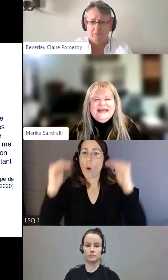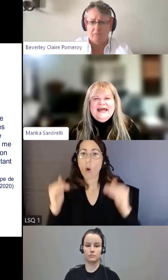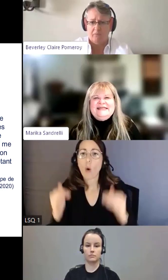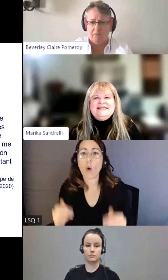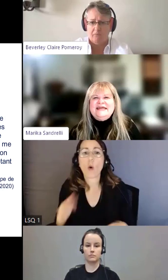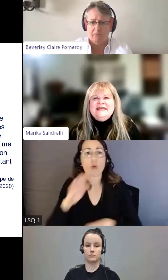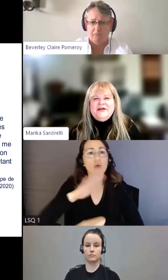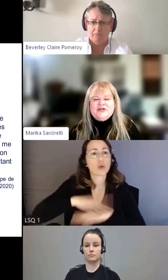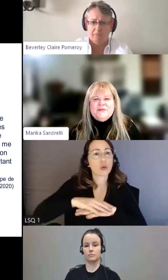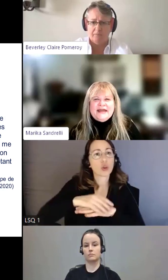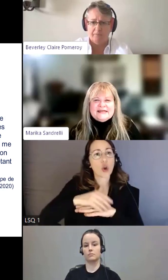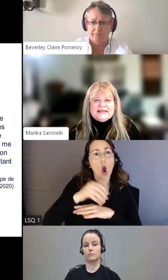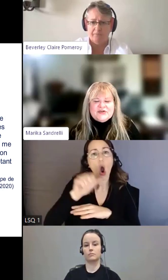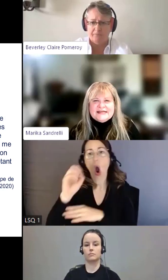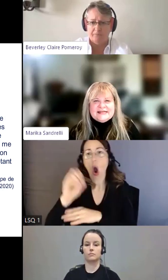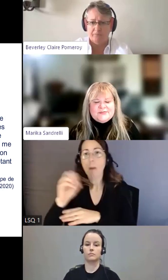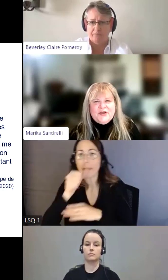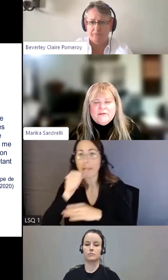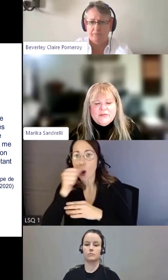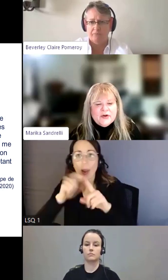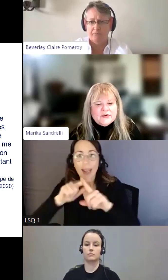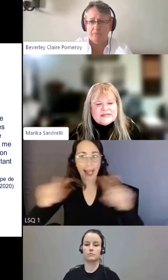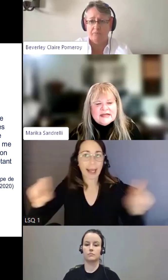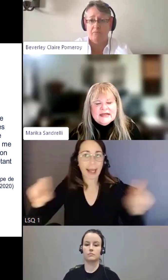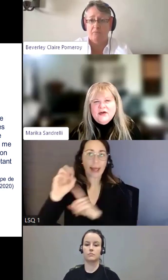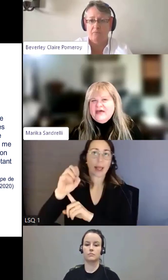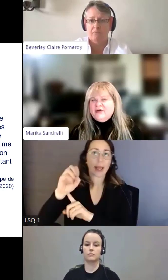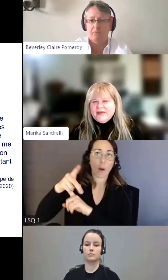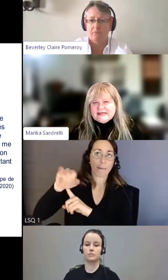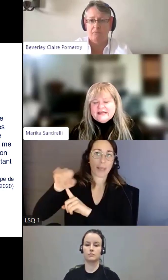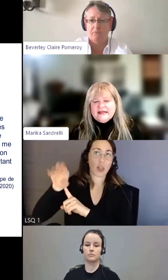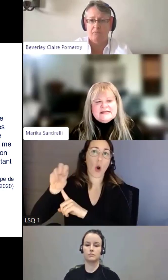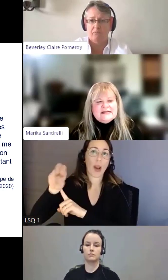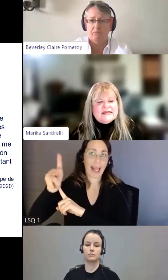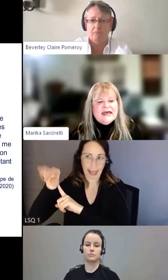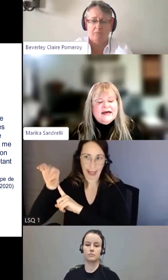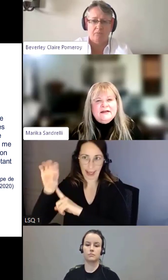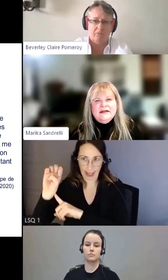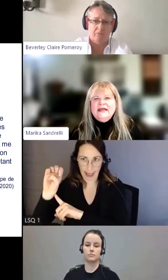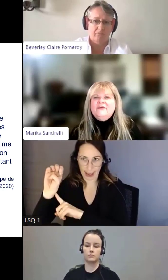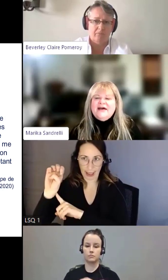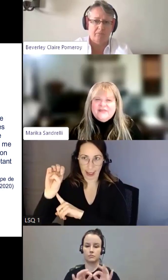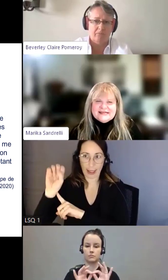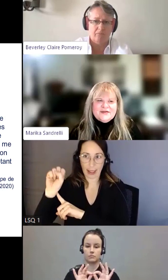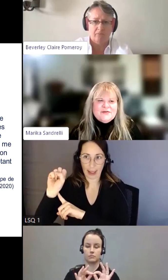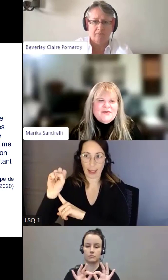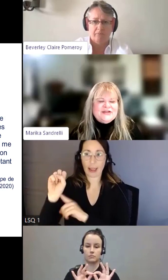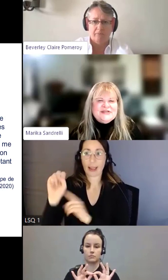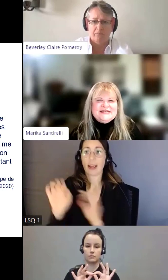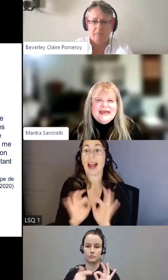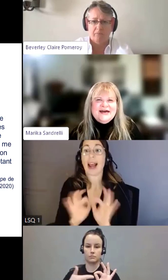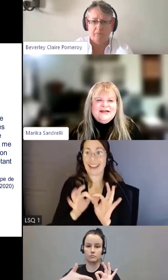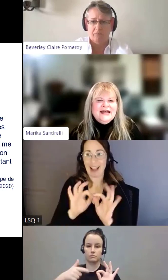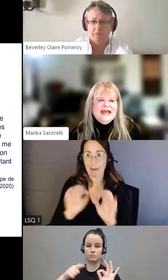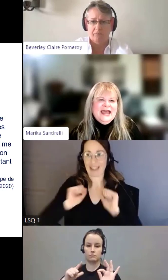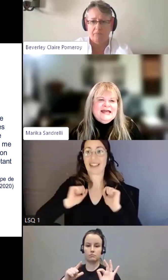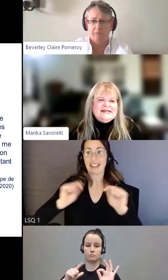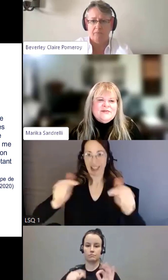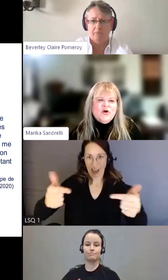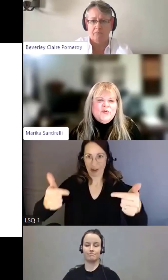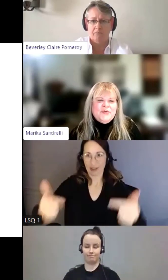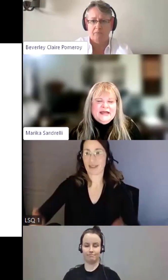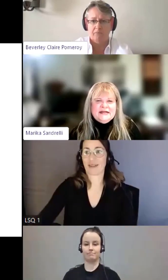Donc, nous avons une échelle de résilience, une échelle de compassion pour soi-même et des questions de